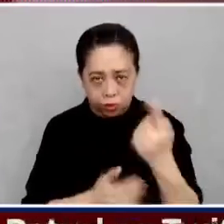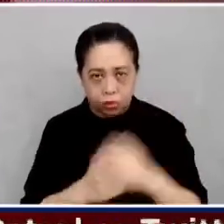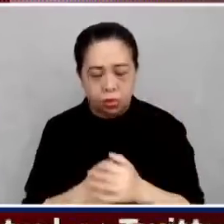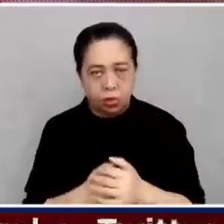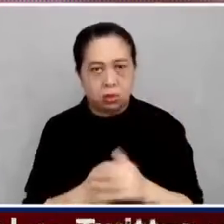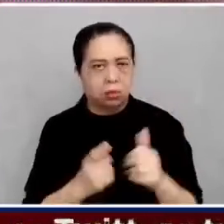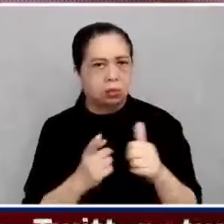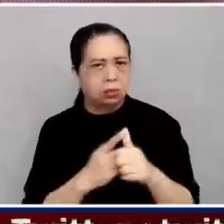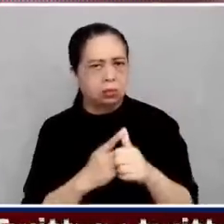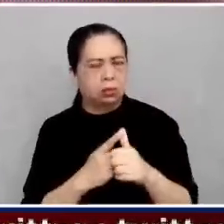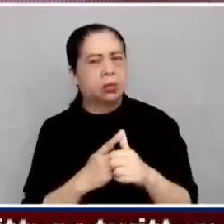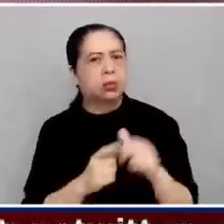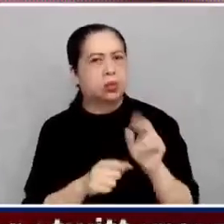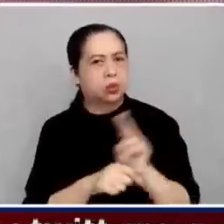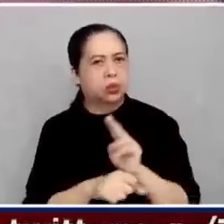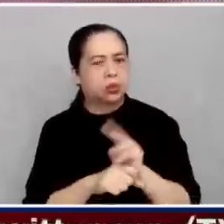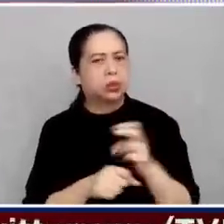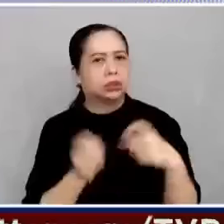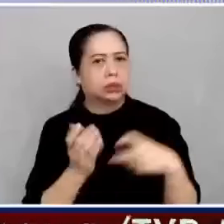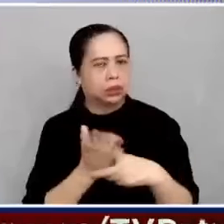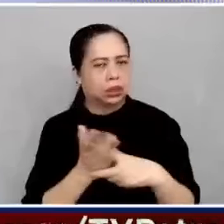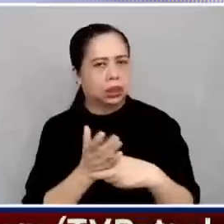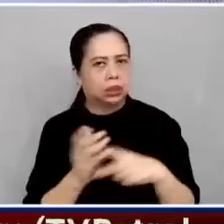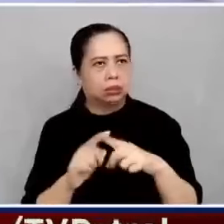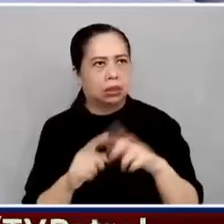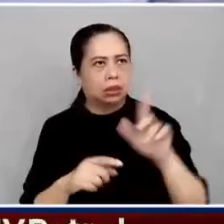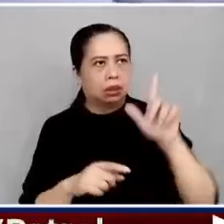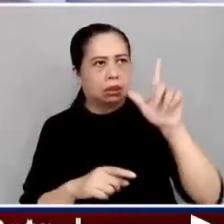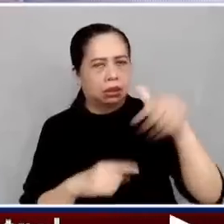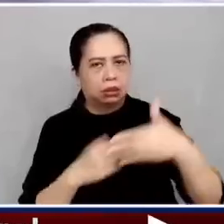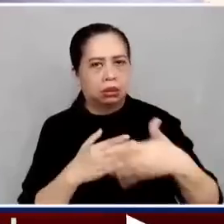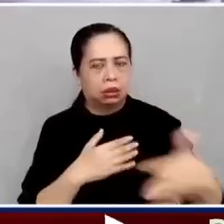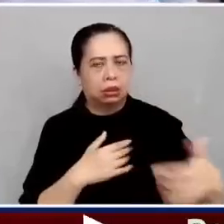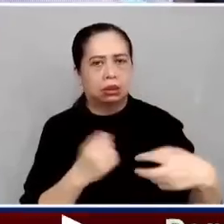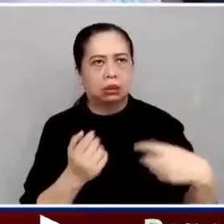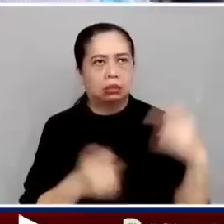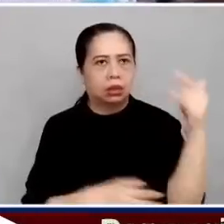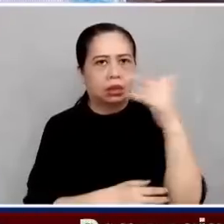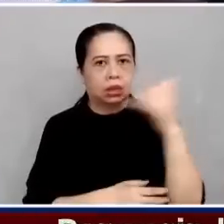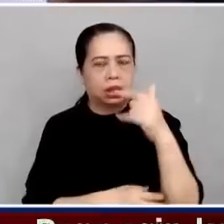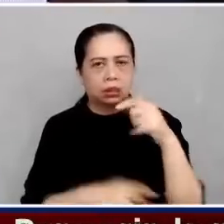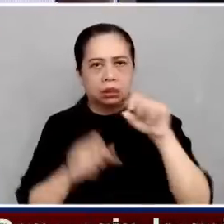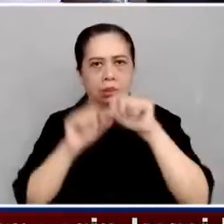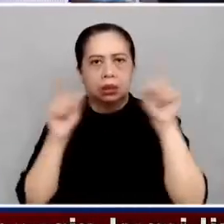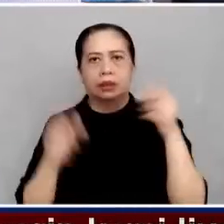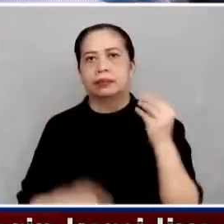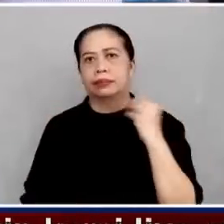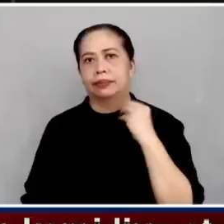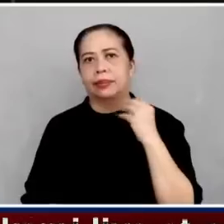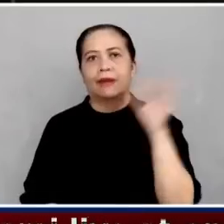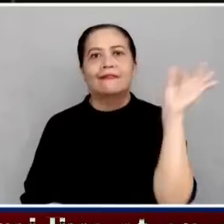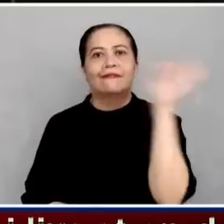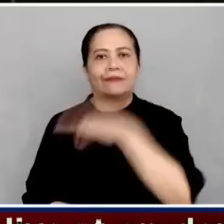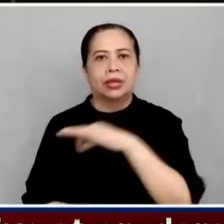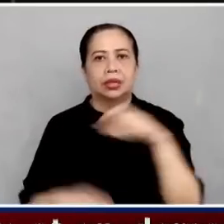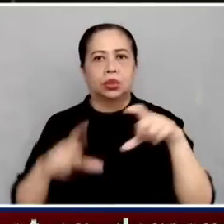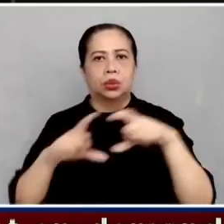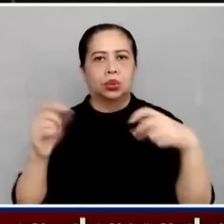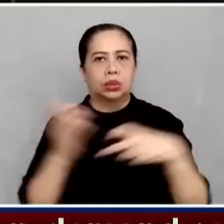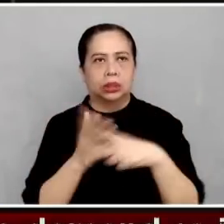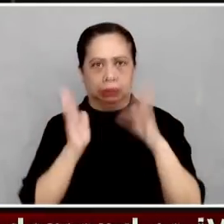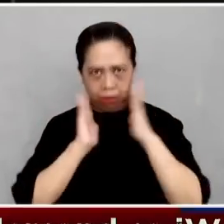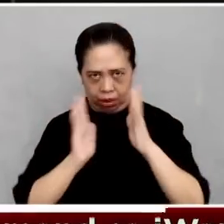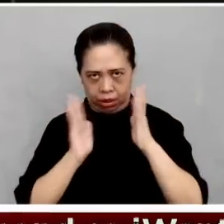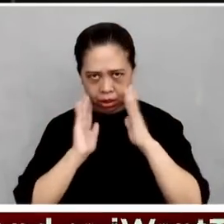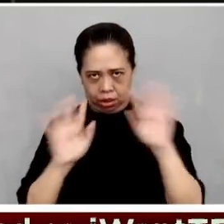una ay nagamit niya ang mga tiket. Pero sa mga sumunod na flight, sa airport na niya nalaman na peke ang ticket. Siyempre, nakakahiya yun,